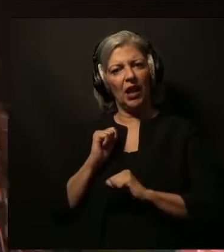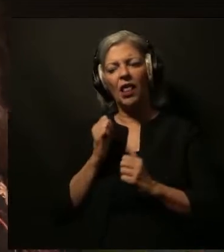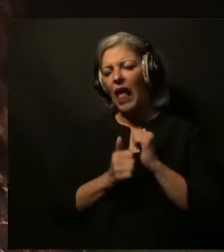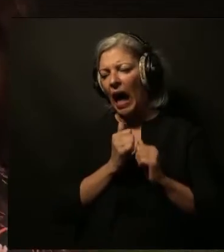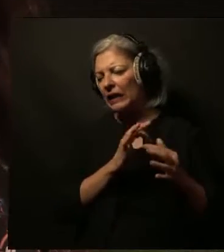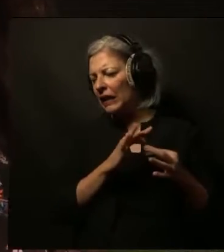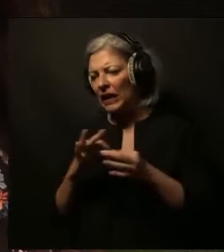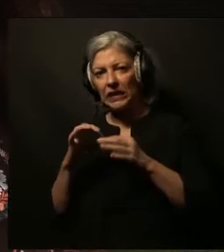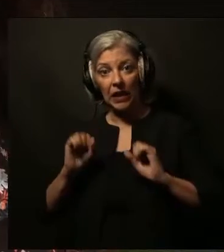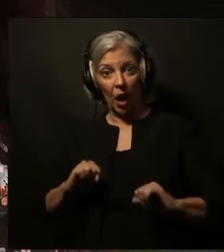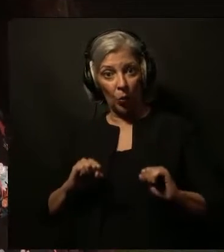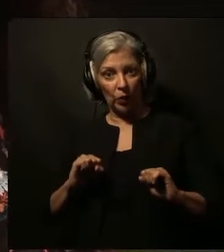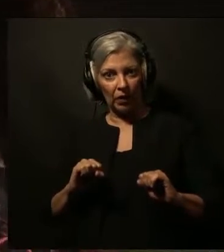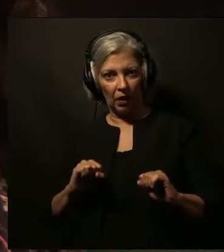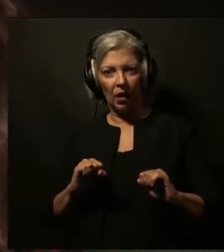adesso emergendo